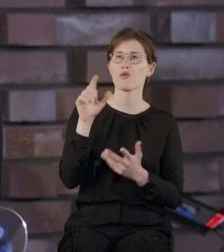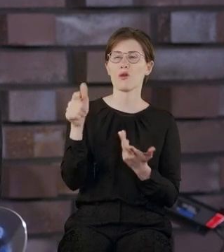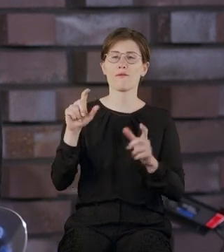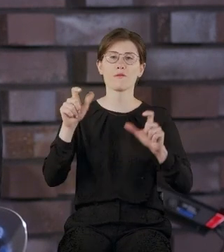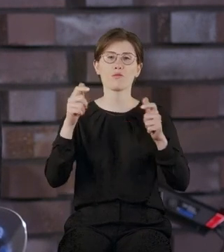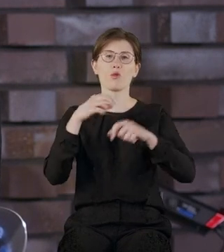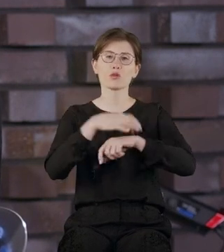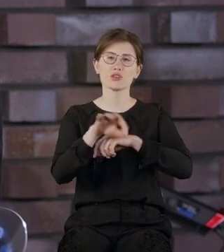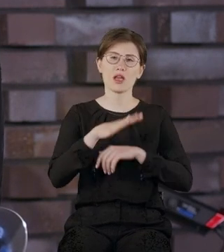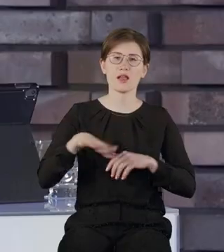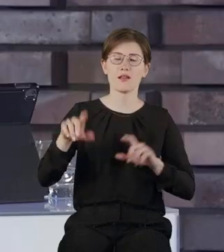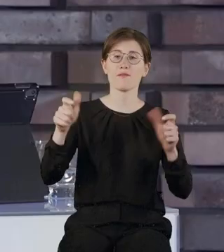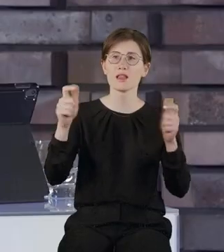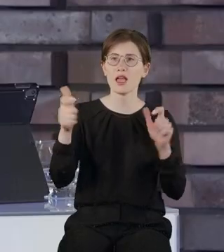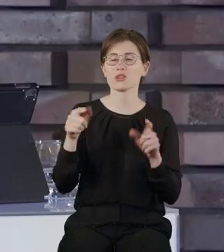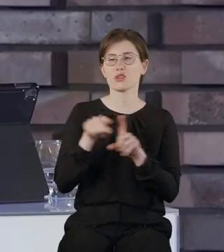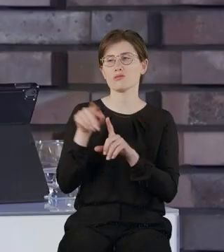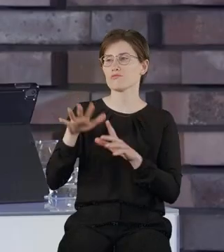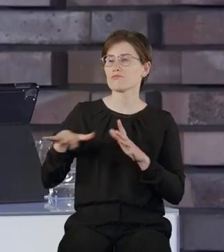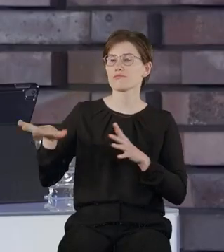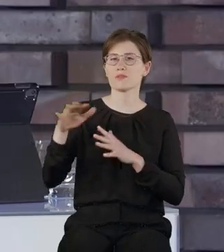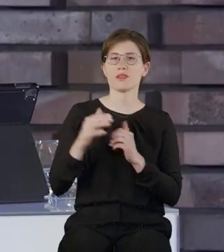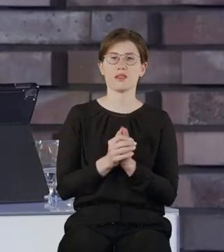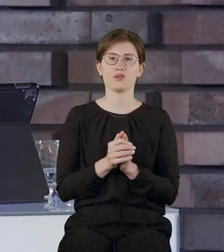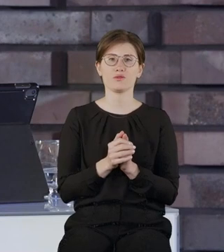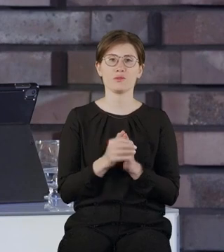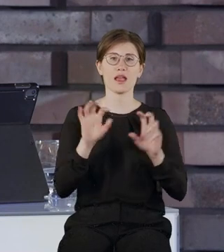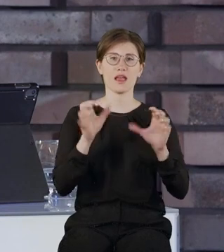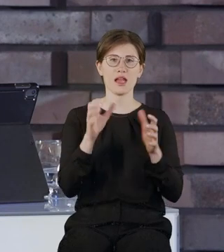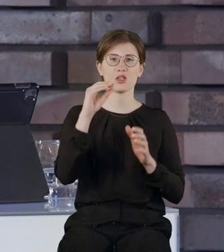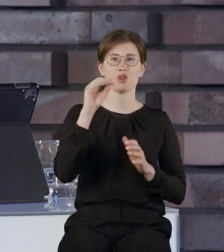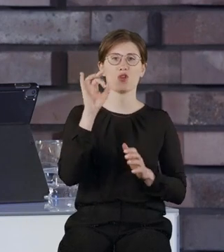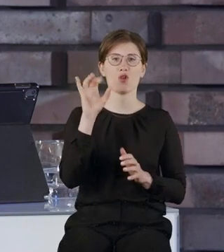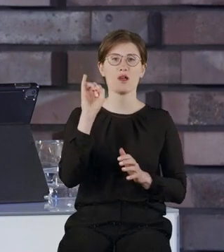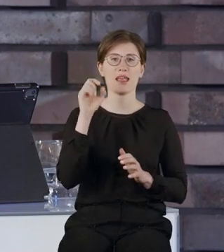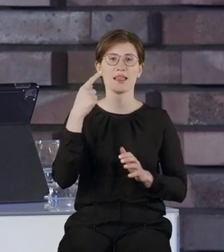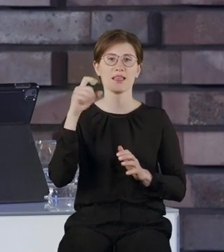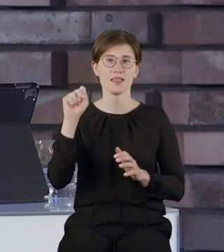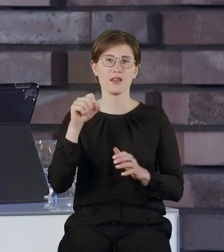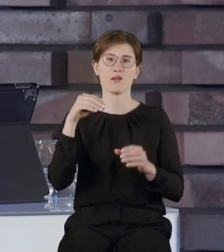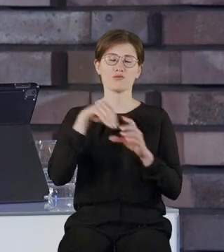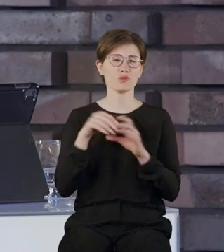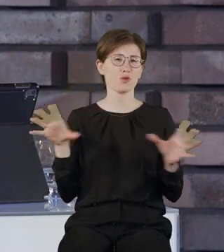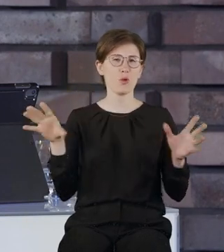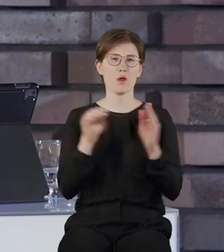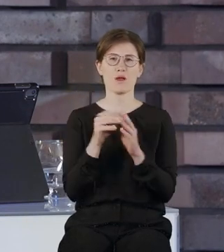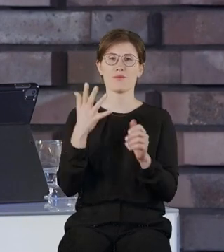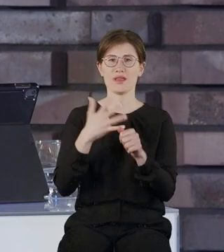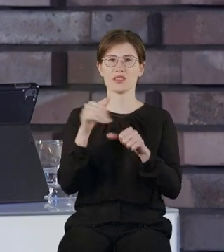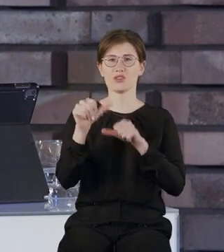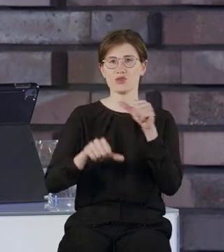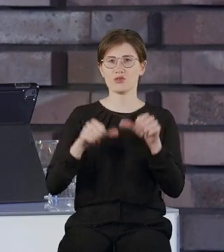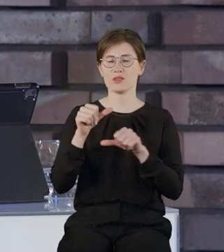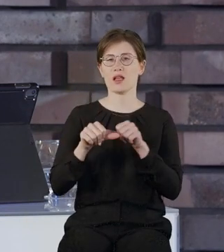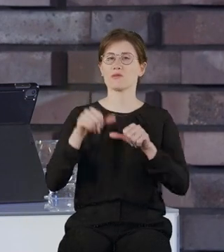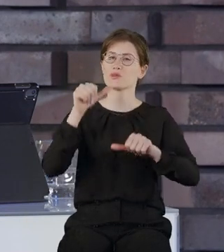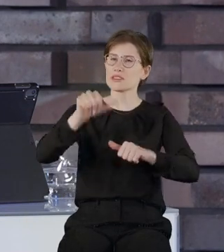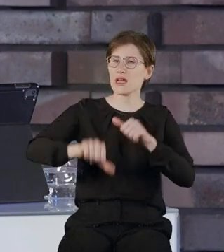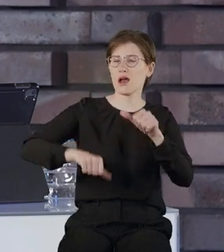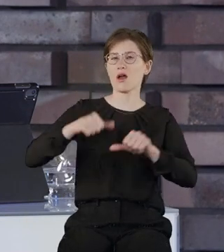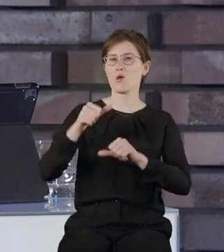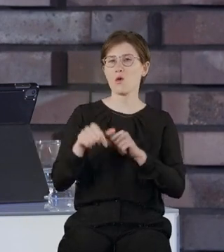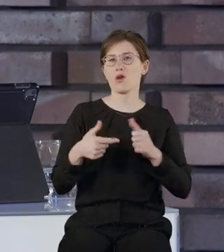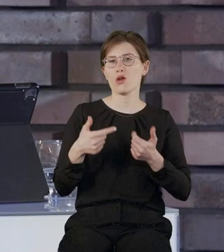w środowisku lokalnym. Studenckie Radio Egida to radio liczące ponad 50 lat, nadające przez cały rok bez przerwy,